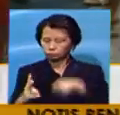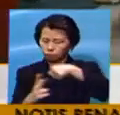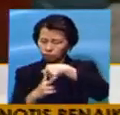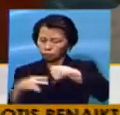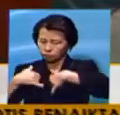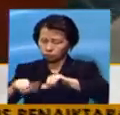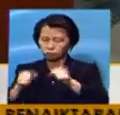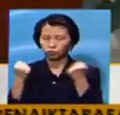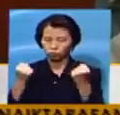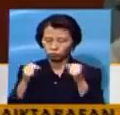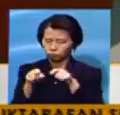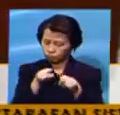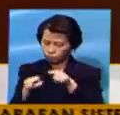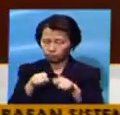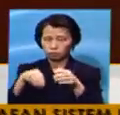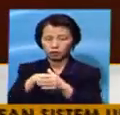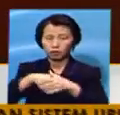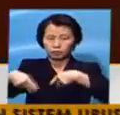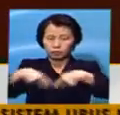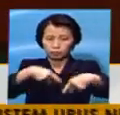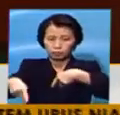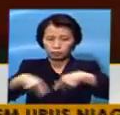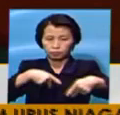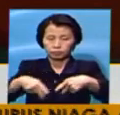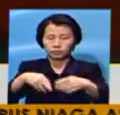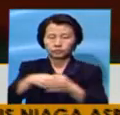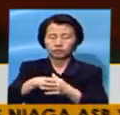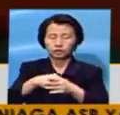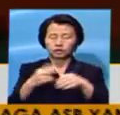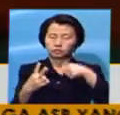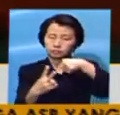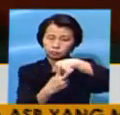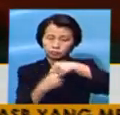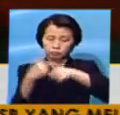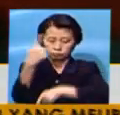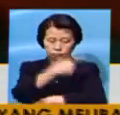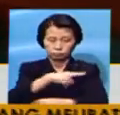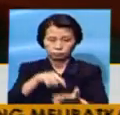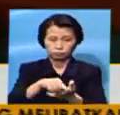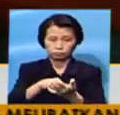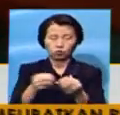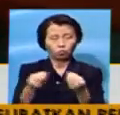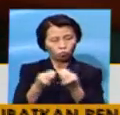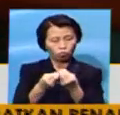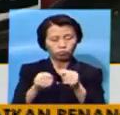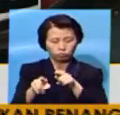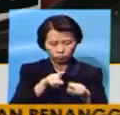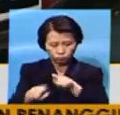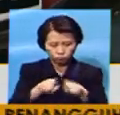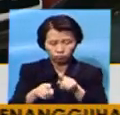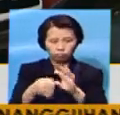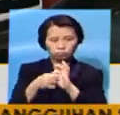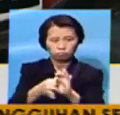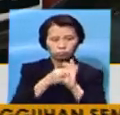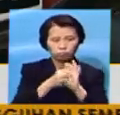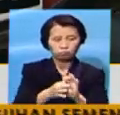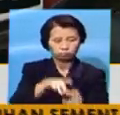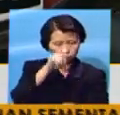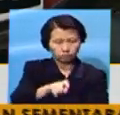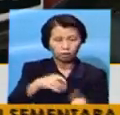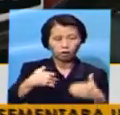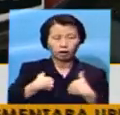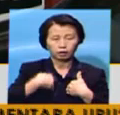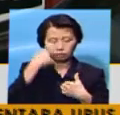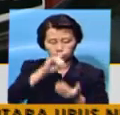ter beraing pasaranemandangkan industriomotif hari ini semak kometitif kerjasama strategik diperlukan